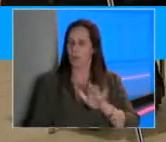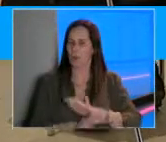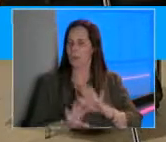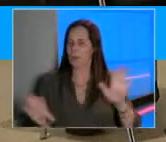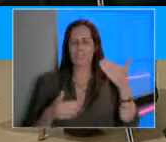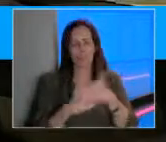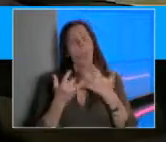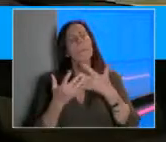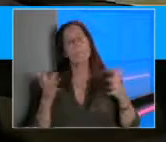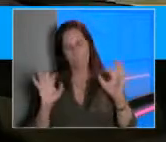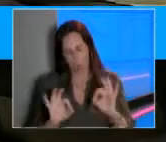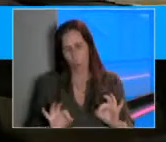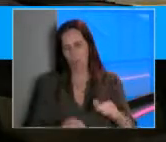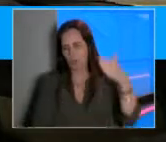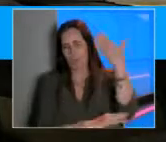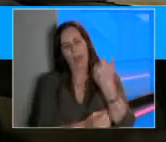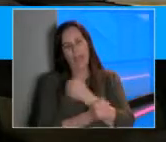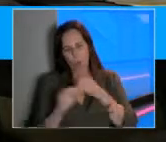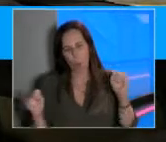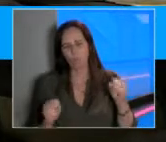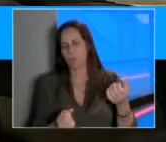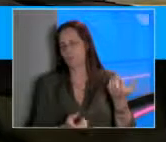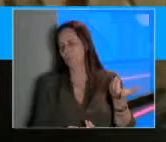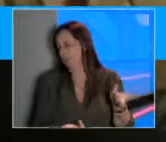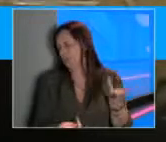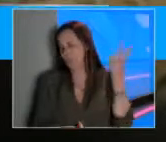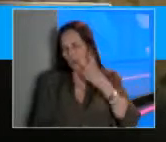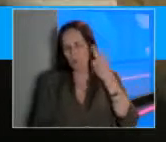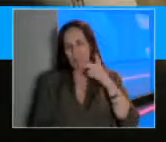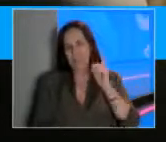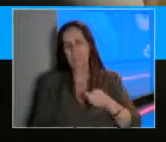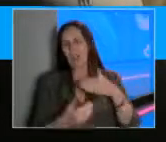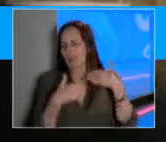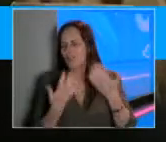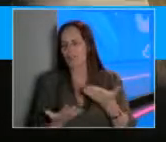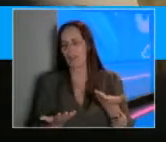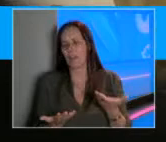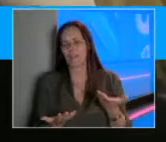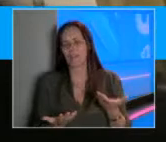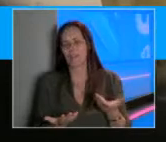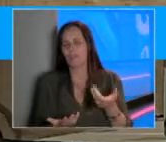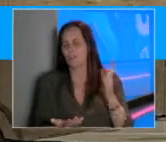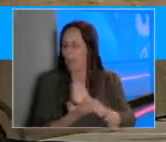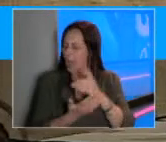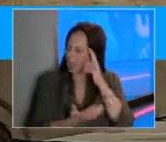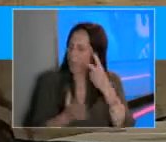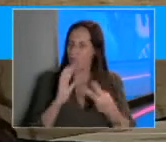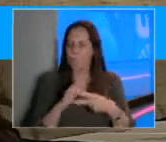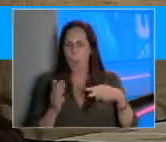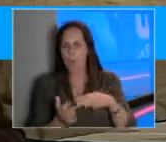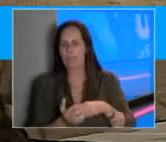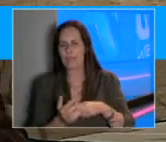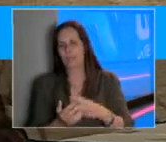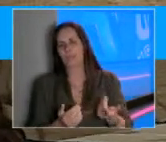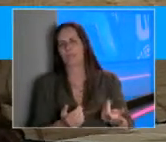סוף. ברור לגמרי שבמדינה דמוקרטית, בדמוקרטיה פרלמנטרית, צריך לאפשר מתחם רחב של שיקול דעת פוליטי